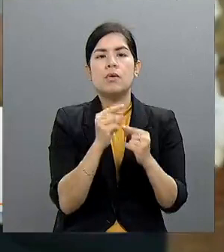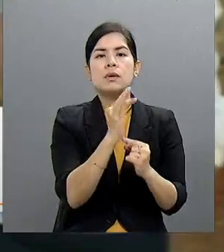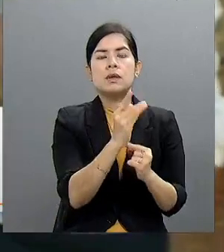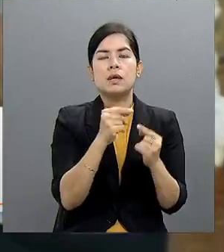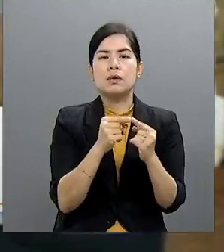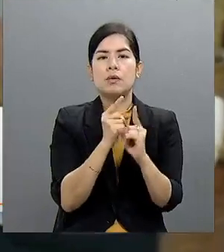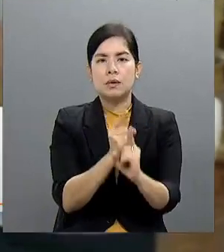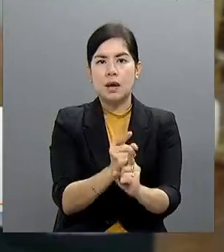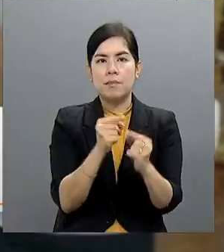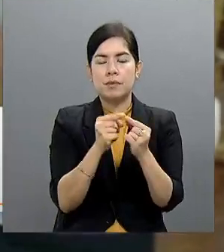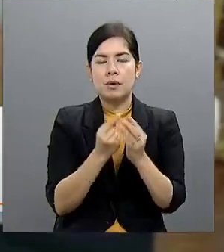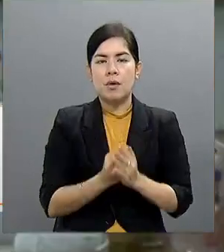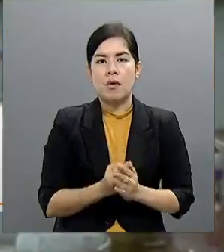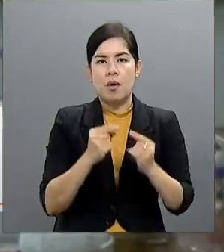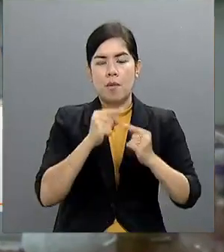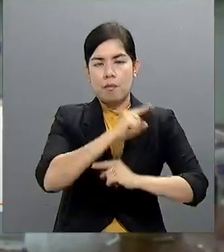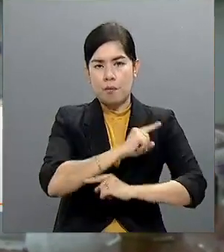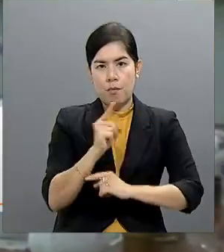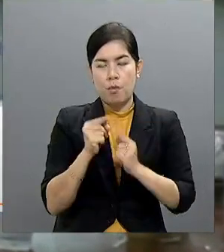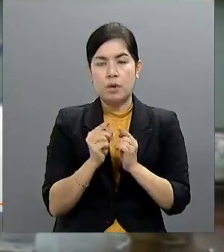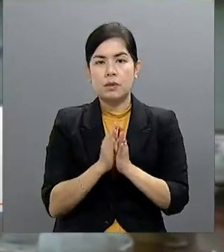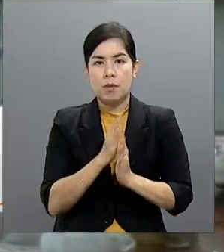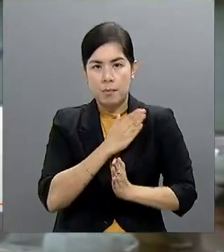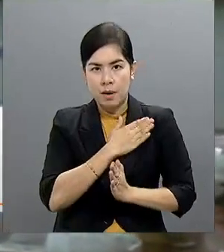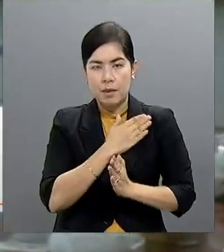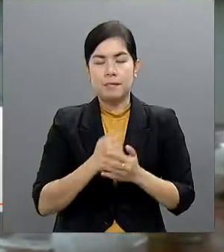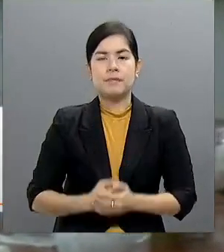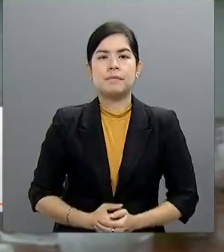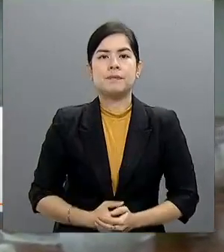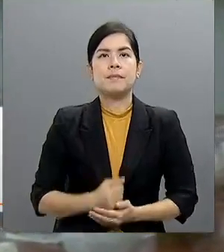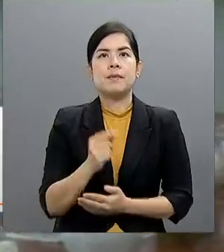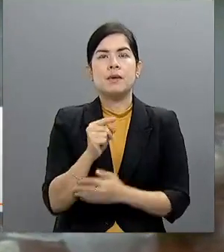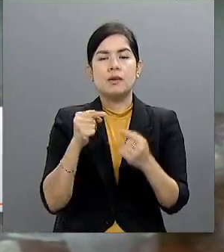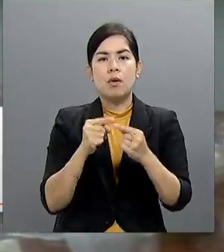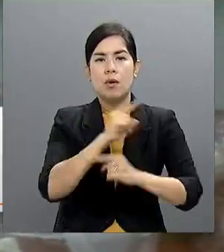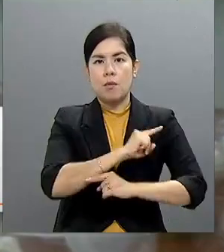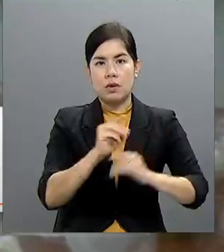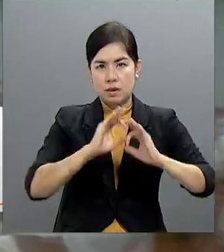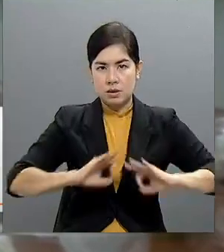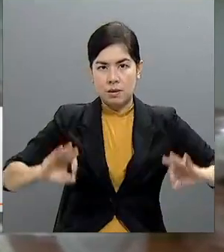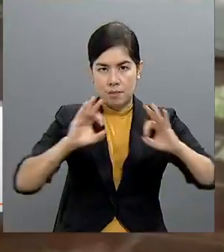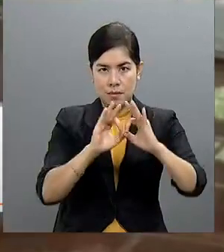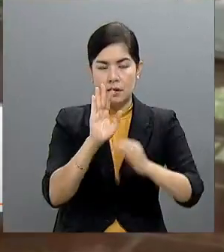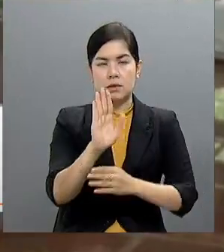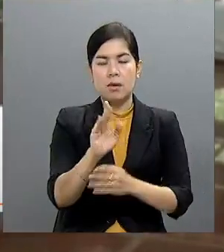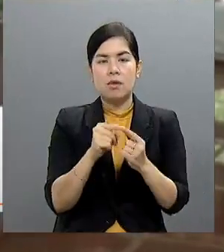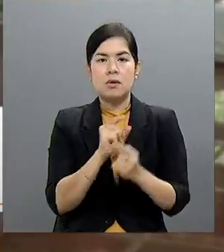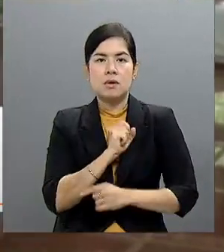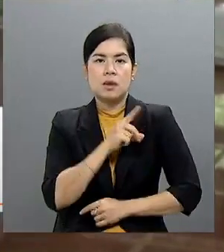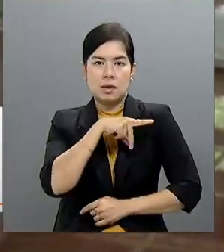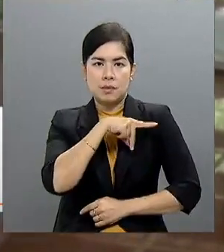ทศกาลวันอาสาฬหบูชาและวันเข้าพรรษาซึ่งเป็นวันสำคัญทางพระพุทธศาสนาวันหนึ่งนะคะส